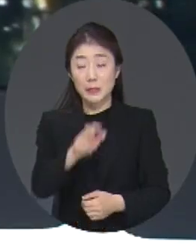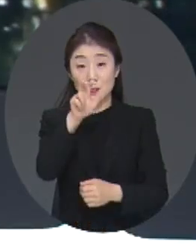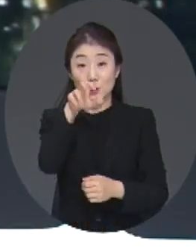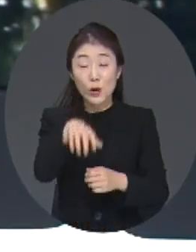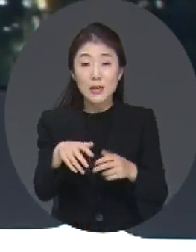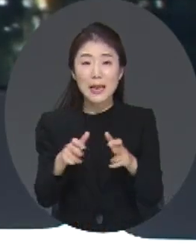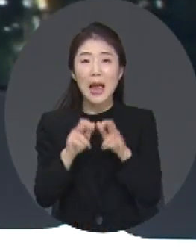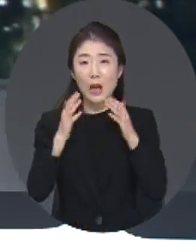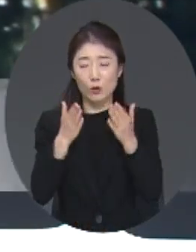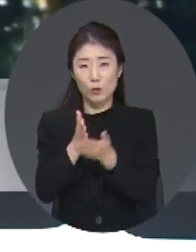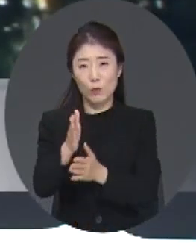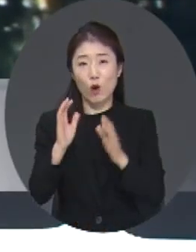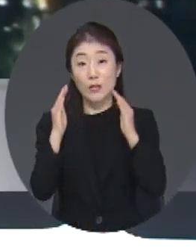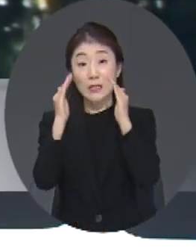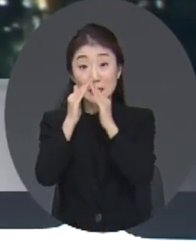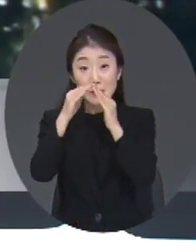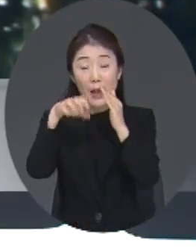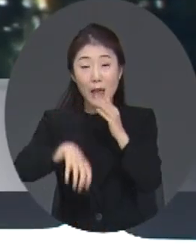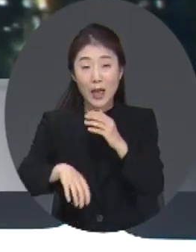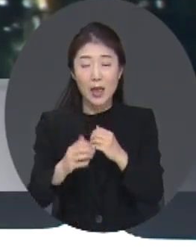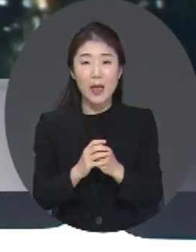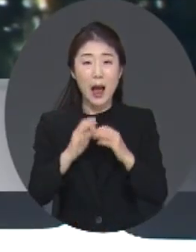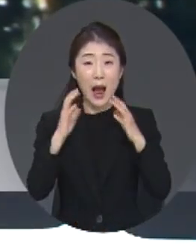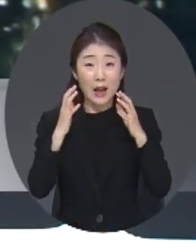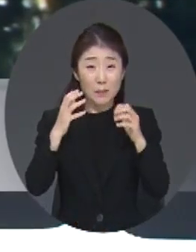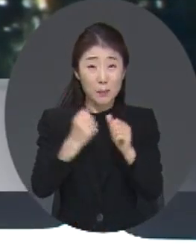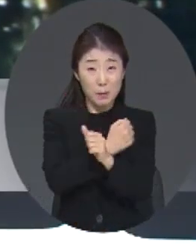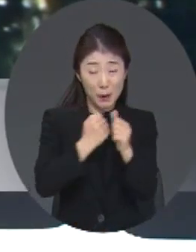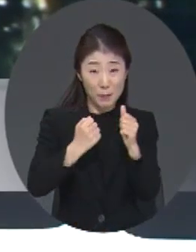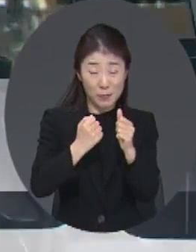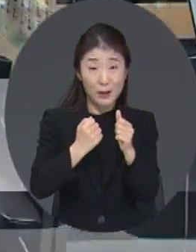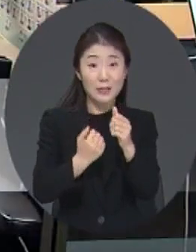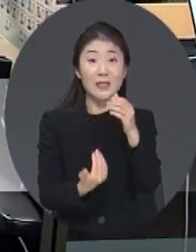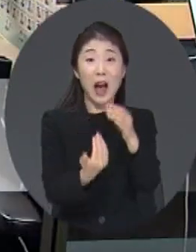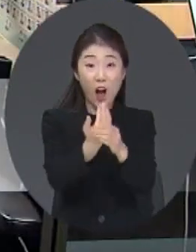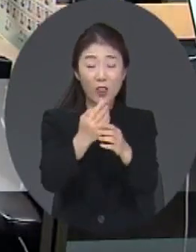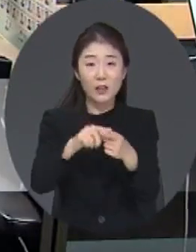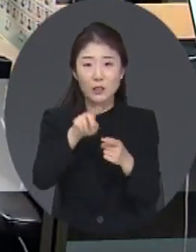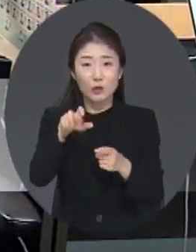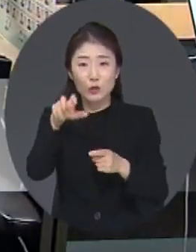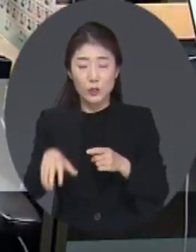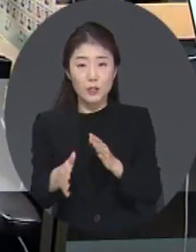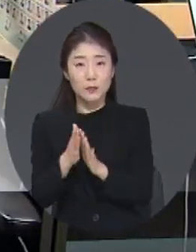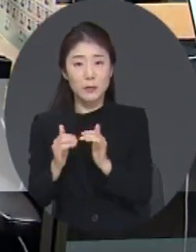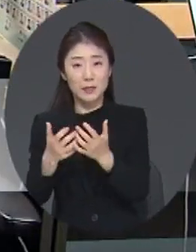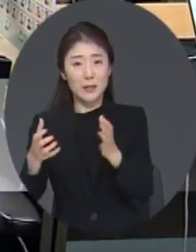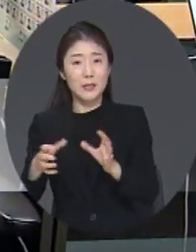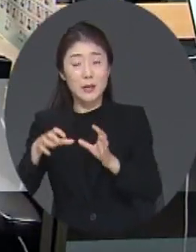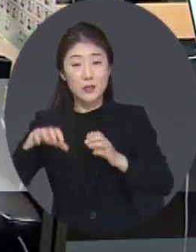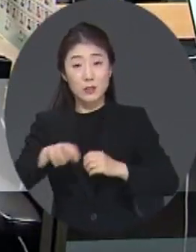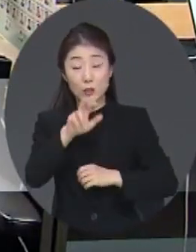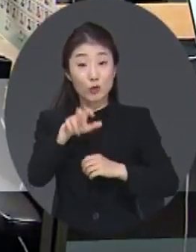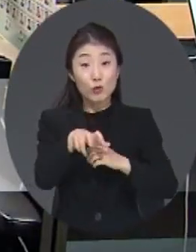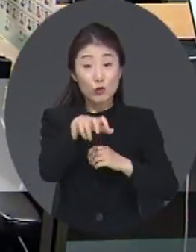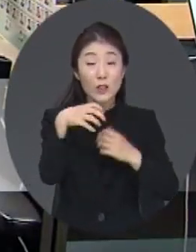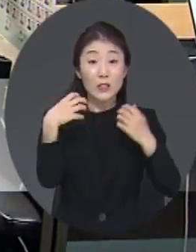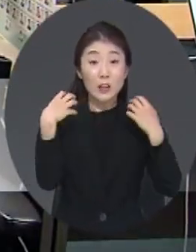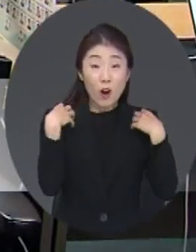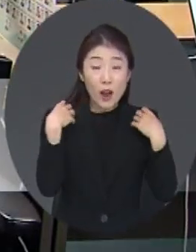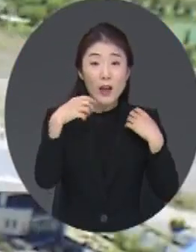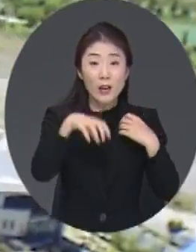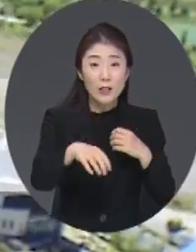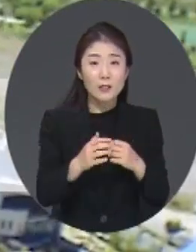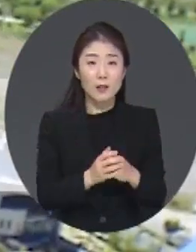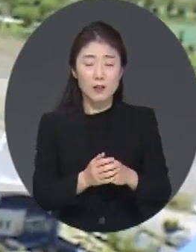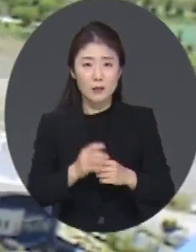진주 장애아동 전문 어린이집의 원생 상습학대 사건과 관련해 진주 지역의 시민단체들이 진주시의 각성과